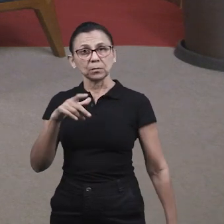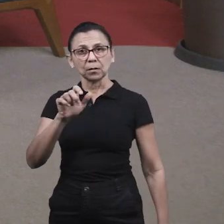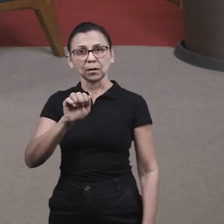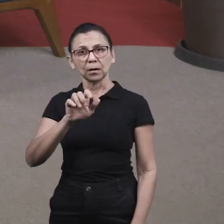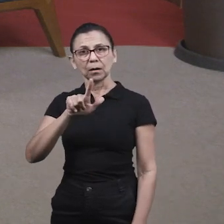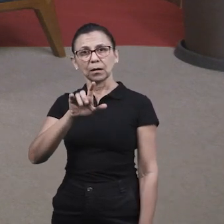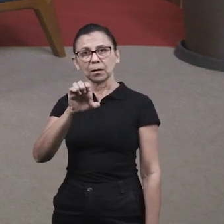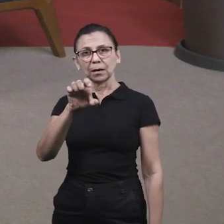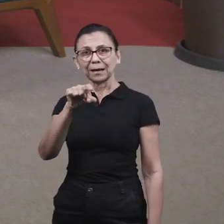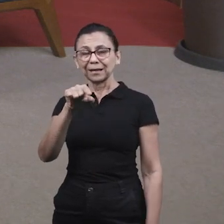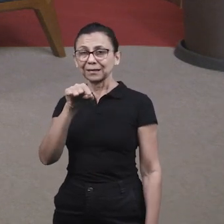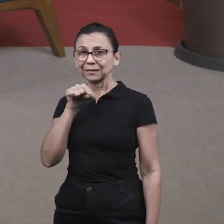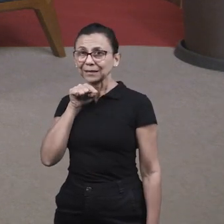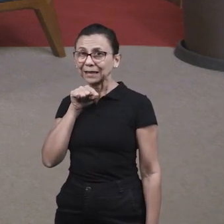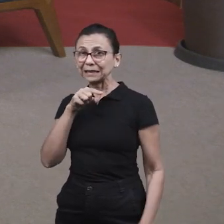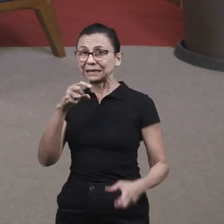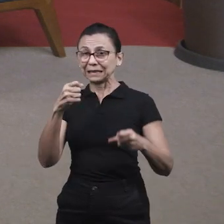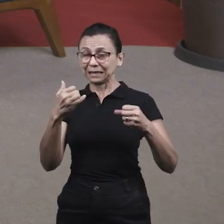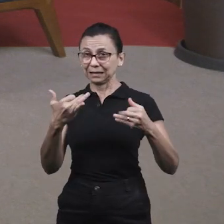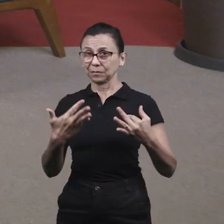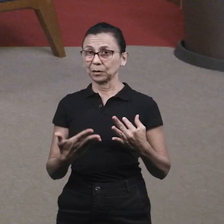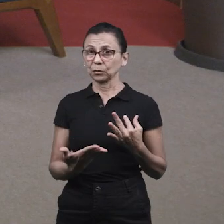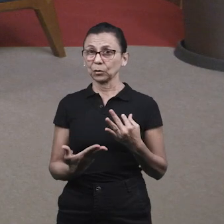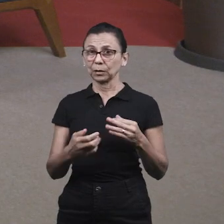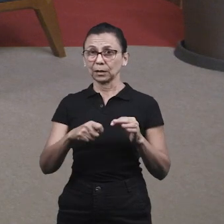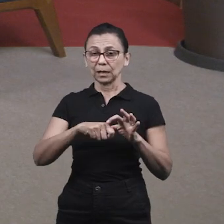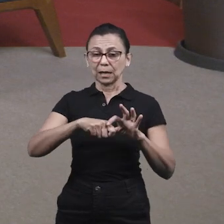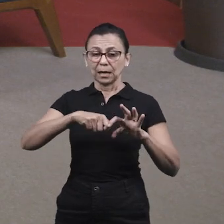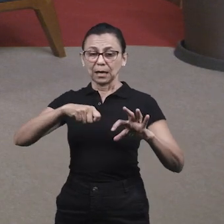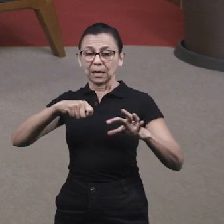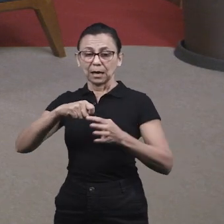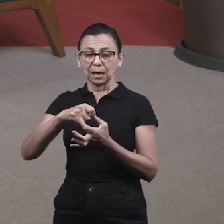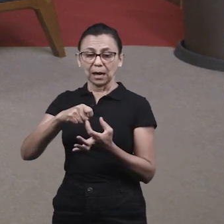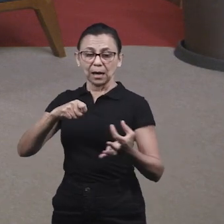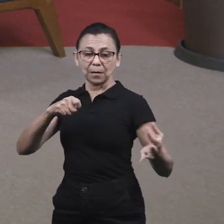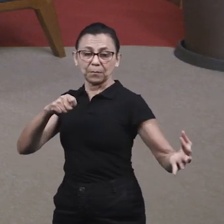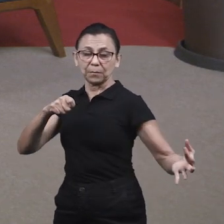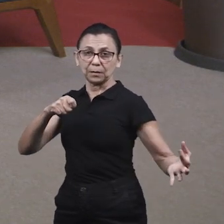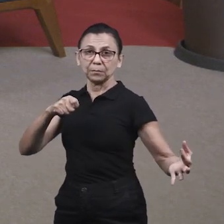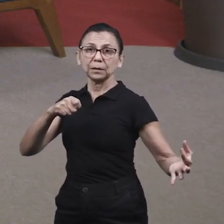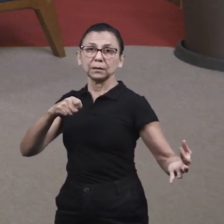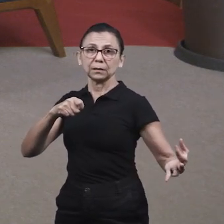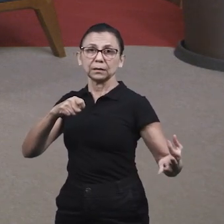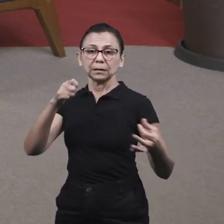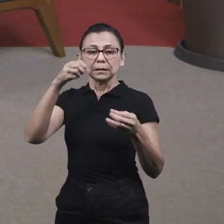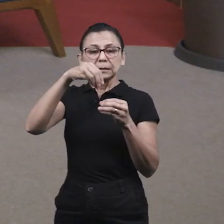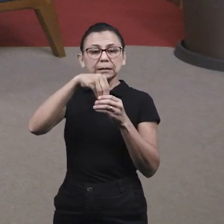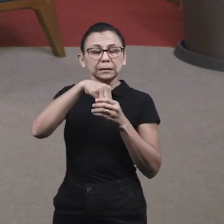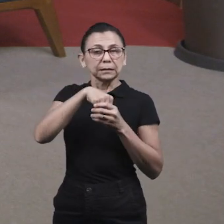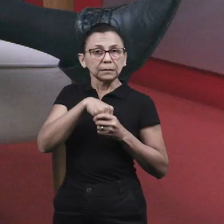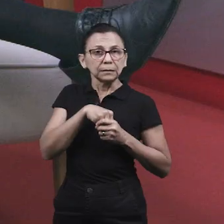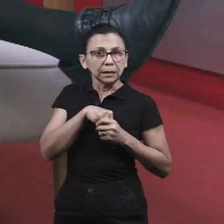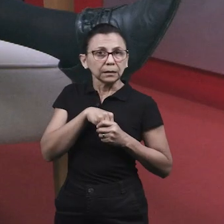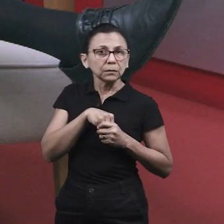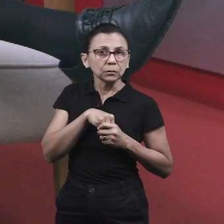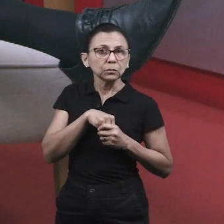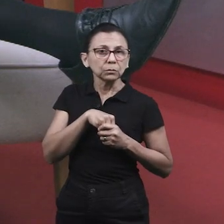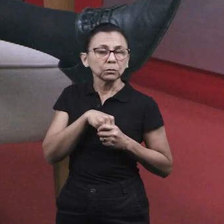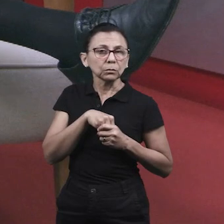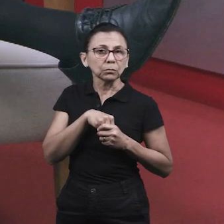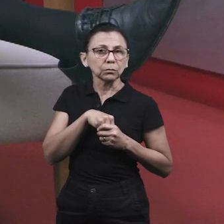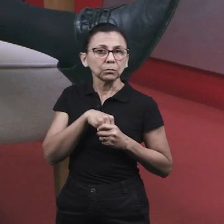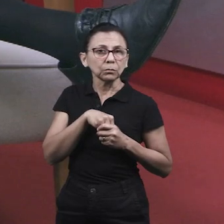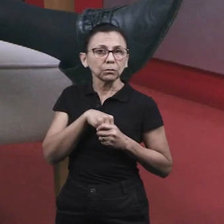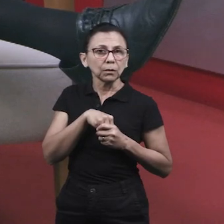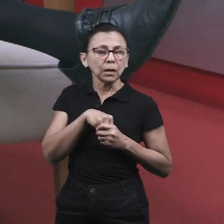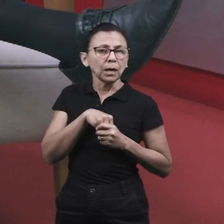processus de travail de forgeur, le pasteur Alex Moore attire notre attention que le centre, l'intérieur de